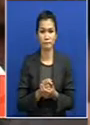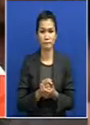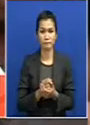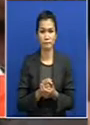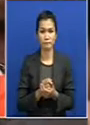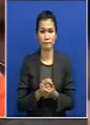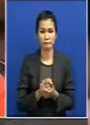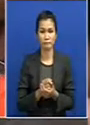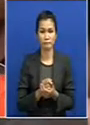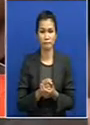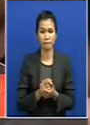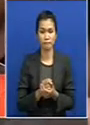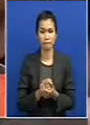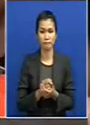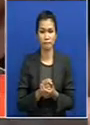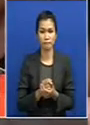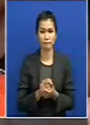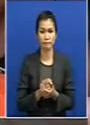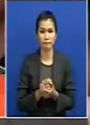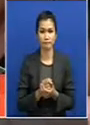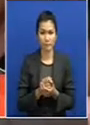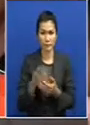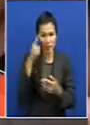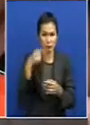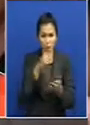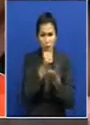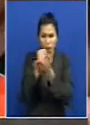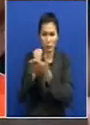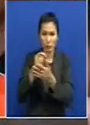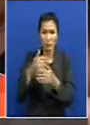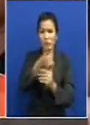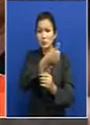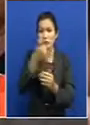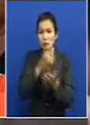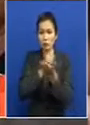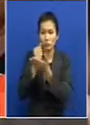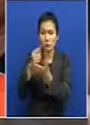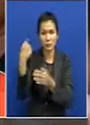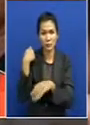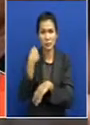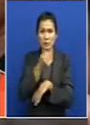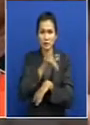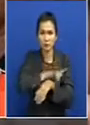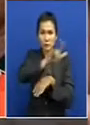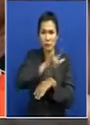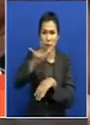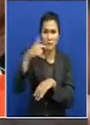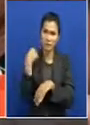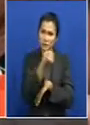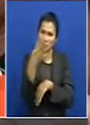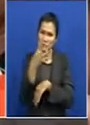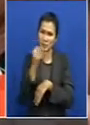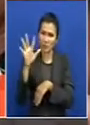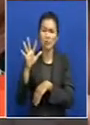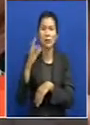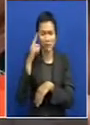เอาคร่าวๆแล้วกันนะฮะประมาณ4เที่ยวบินนะฮะ4แล้วก็5เที่ยวบินนะครับของแต่ละสาย